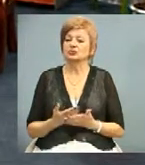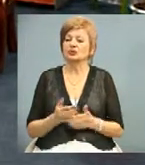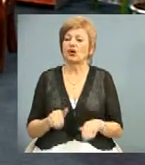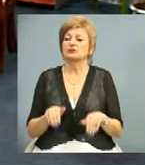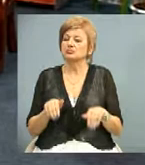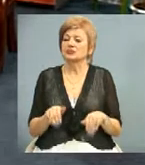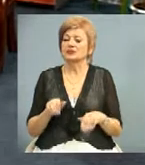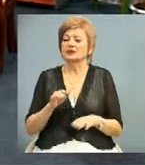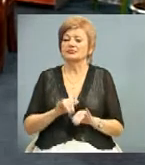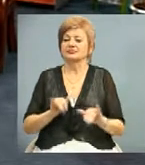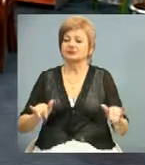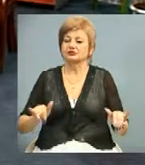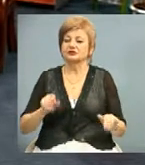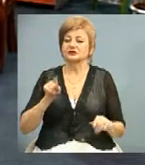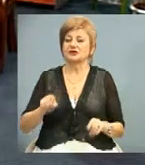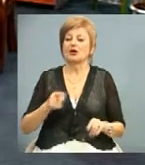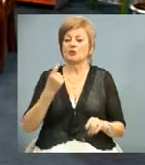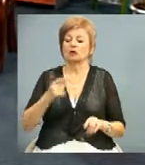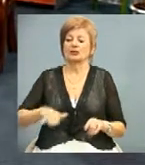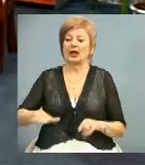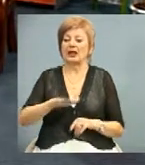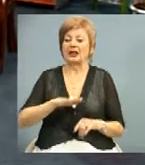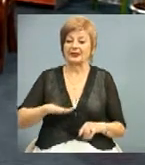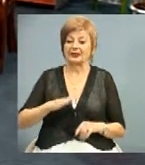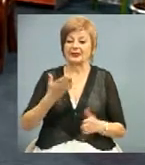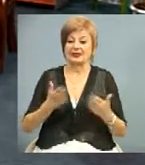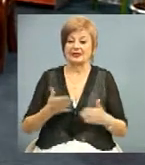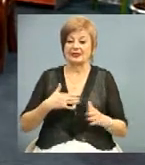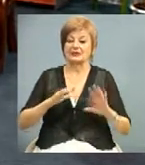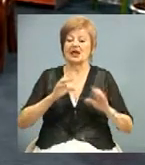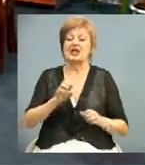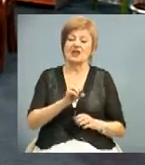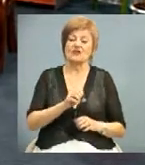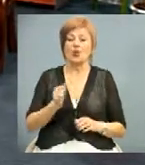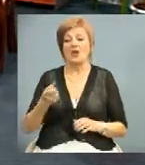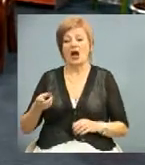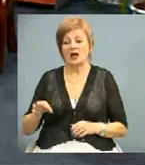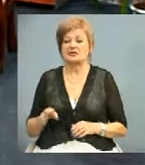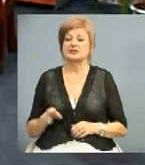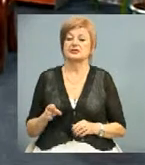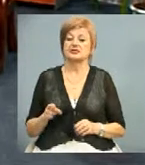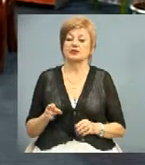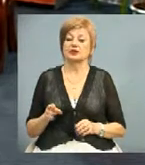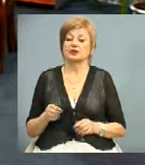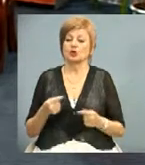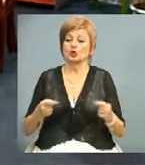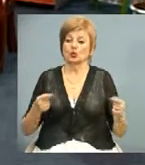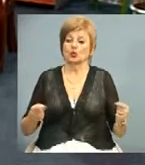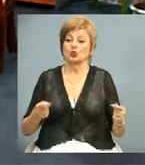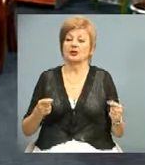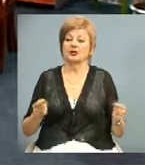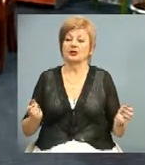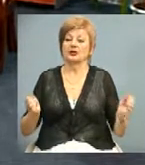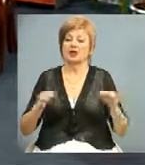собі материк, ну, буквально одна країна, так? Так. Якщо наші материки, Європа, Азія, ну і інші материки вбирають